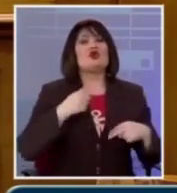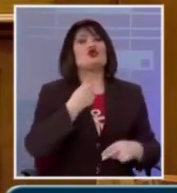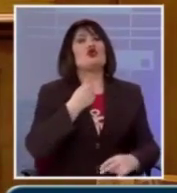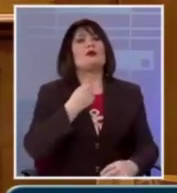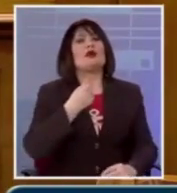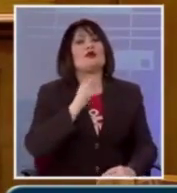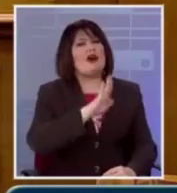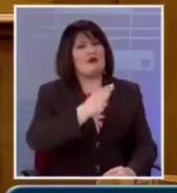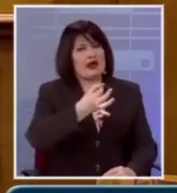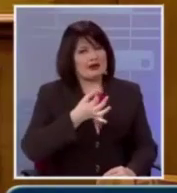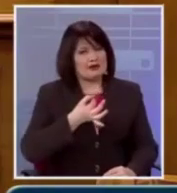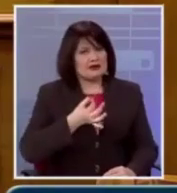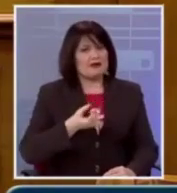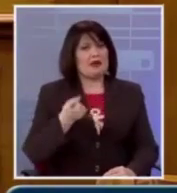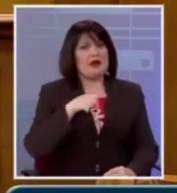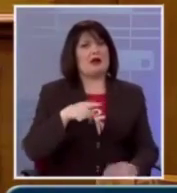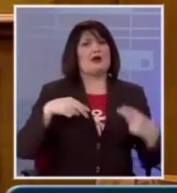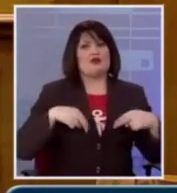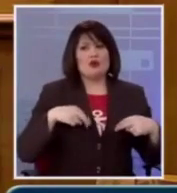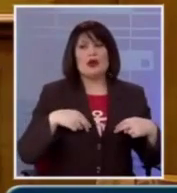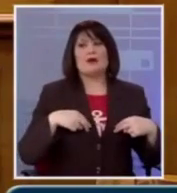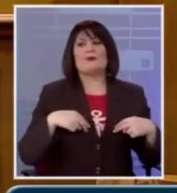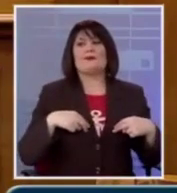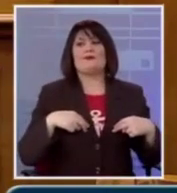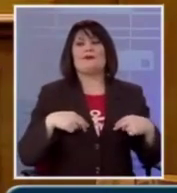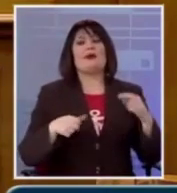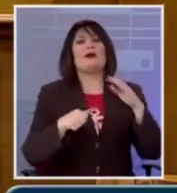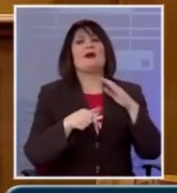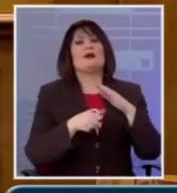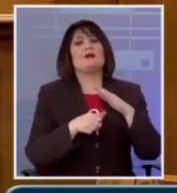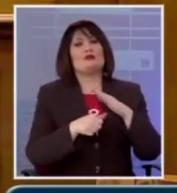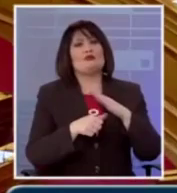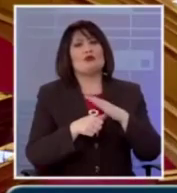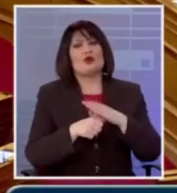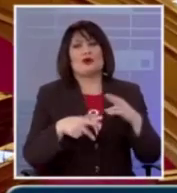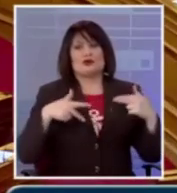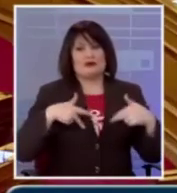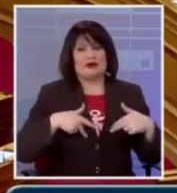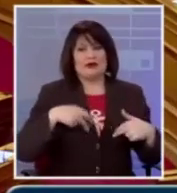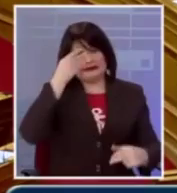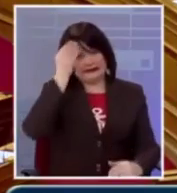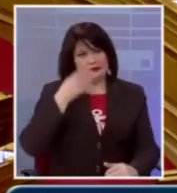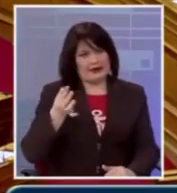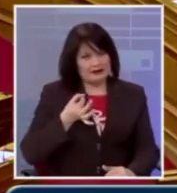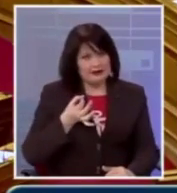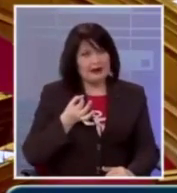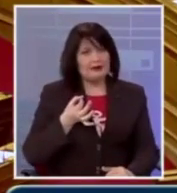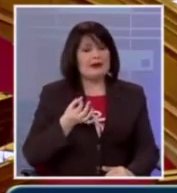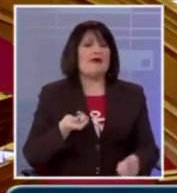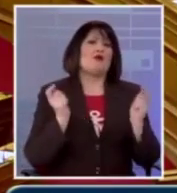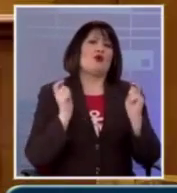Οικονομικών και οι άλλοι υπουργοί και ο πρόεδρος της κυβέρνησης χτες, δεν υπάρχει περίπτωση